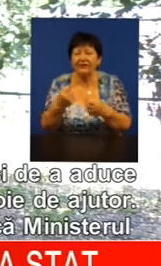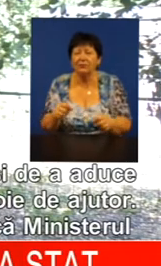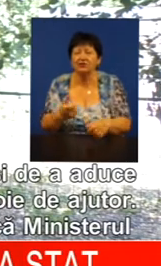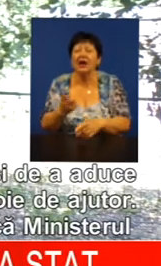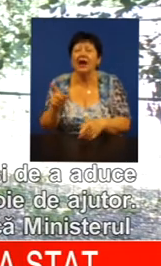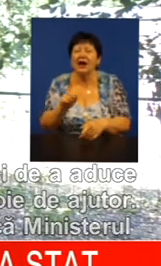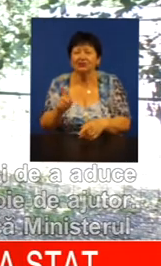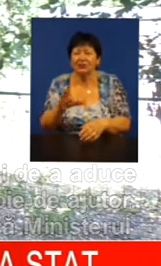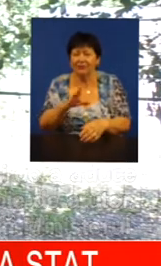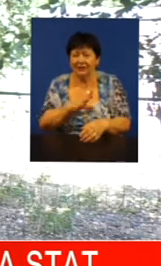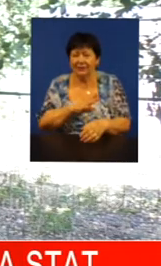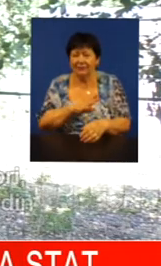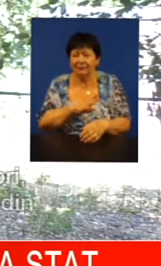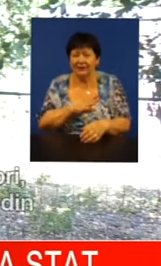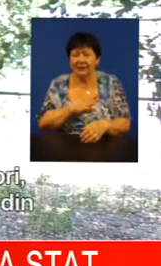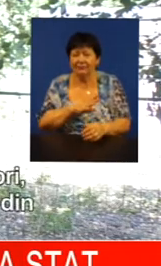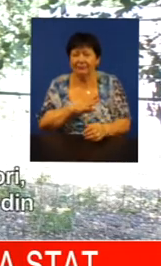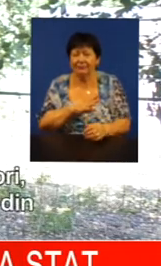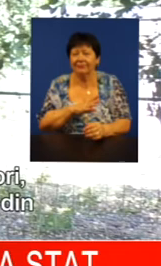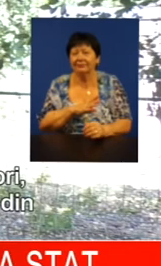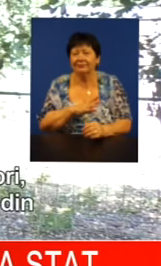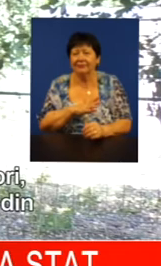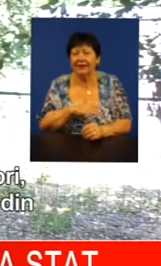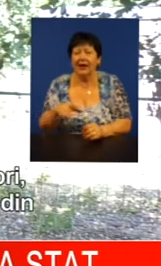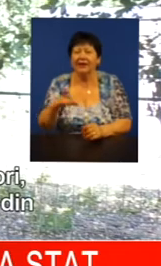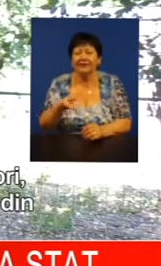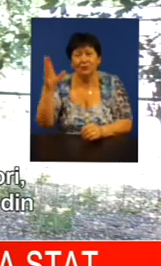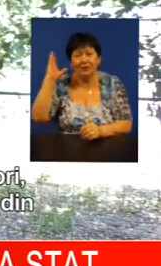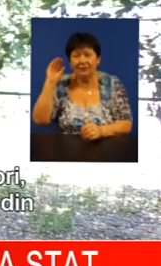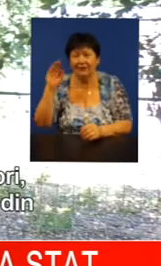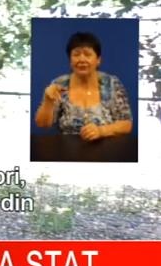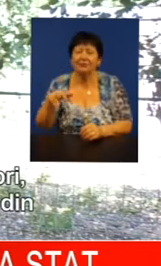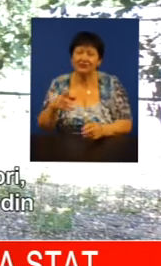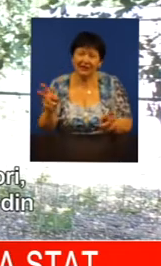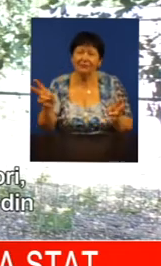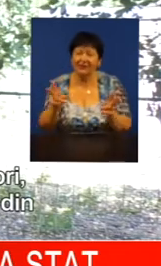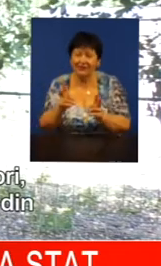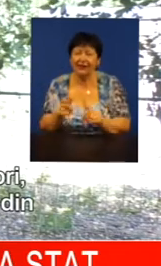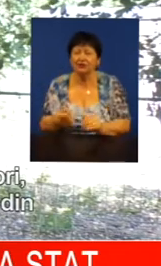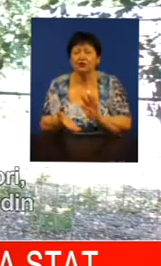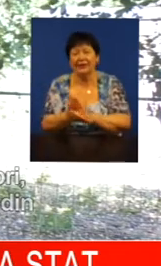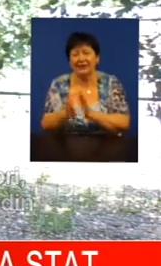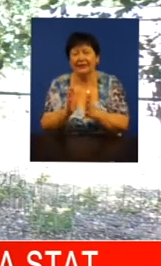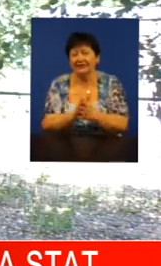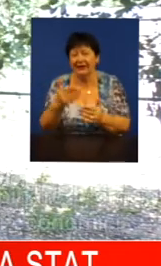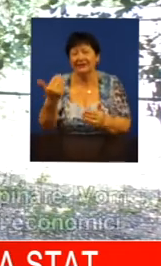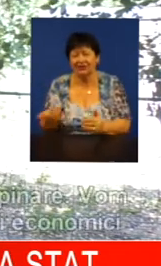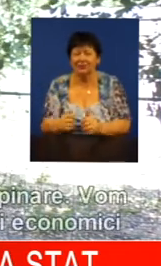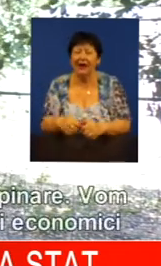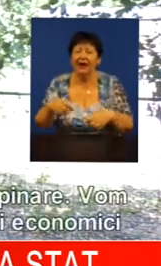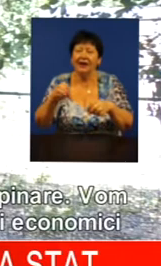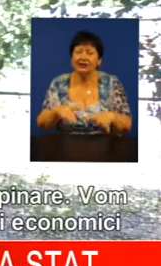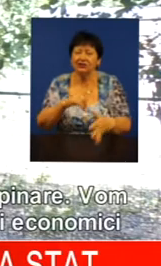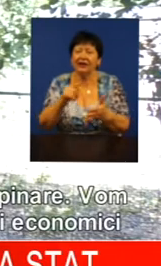все-таки наши банки, которые в Республике Молдова, пошли им навстречу и все-таки договорились с ними и решили